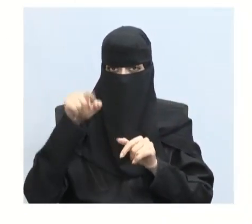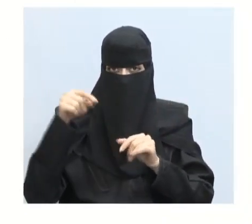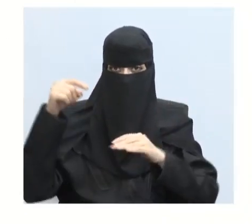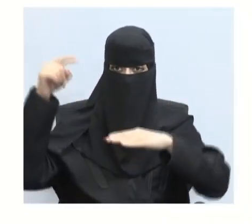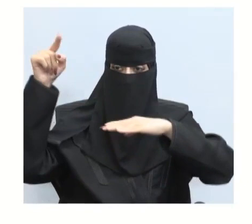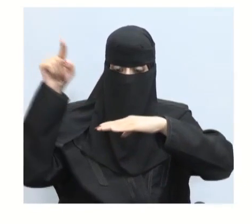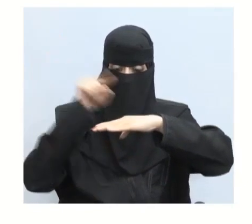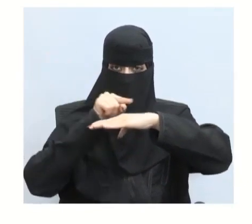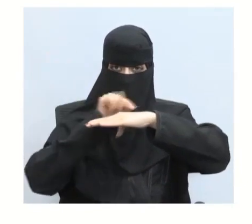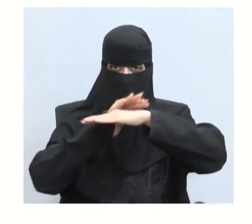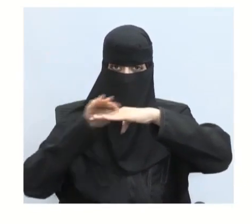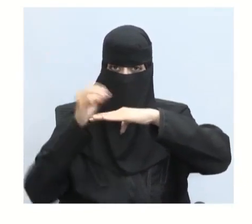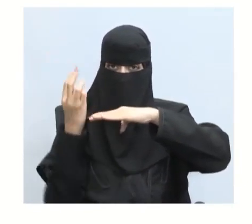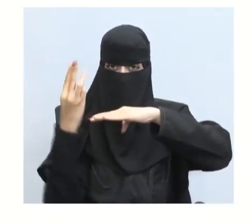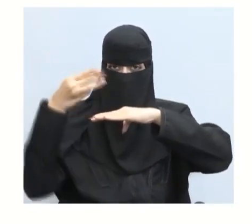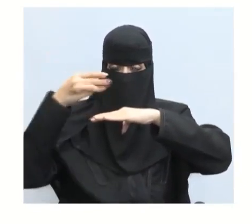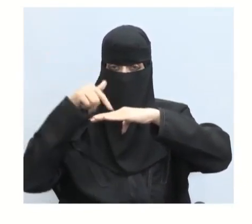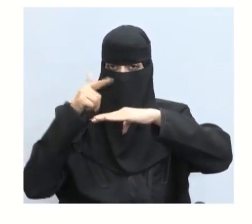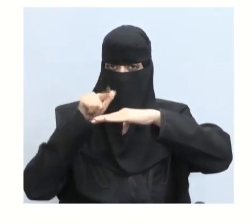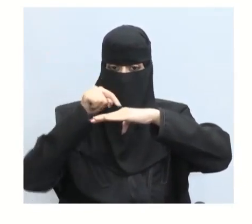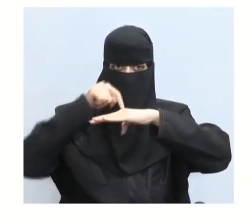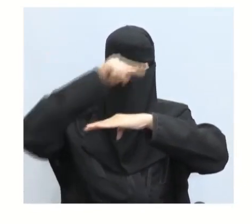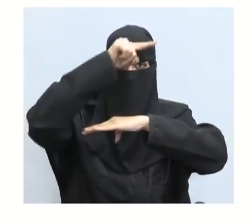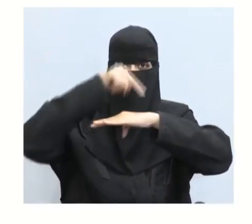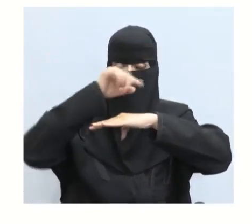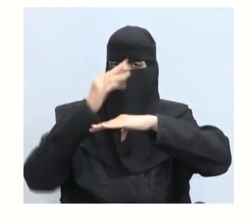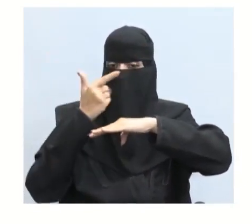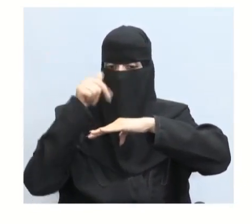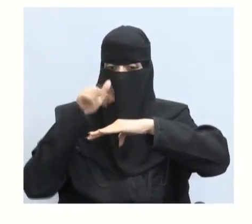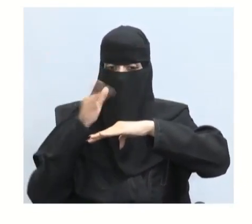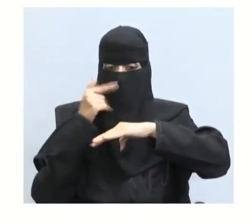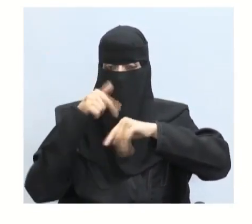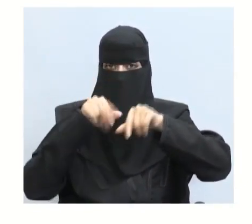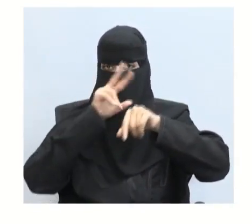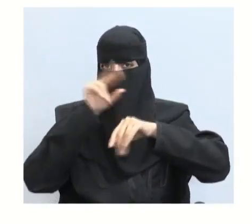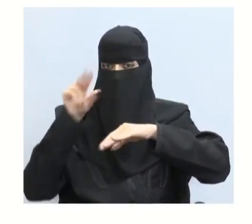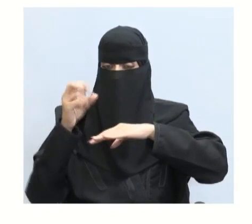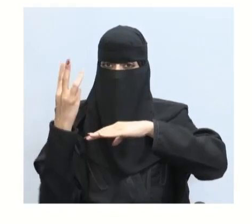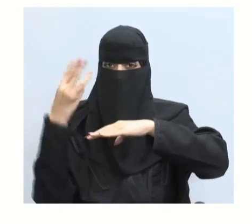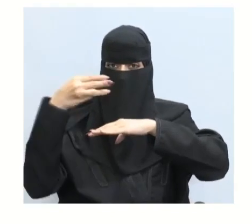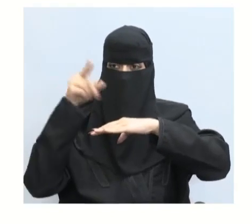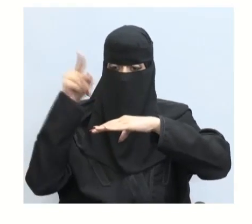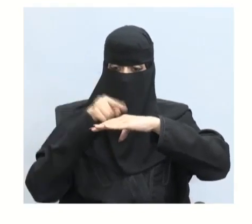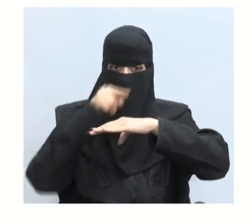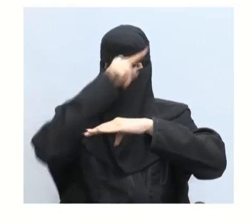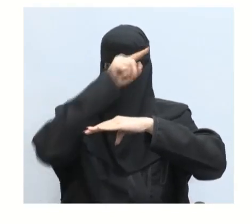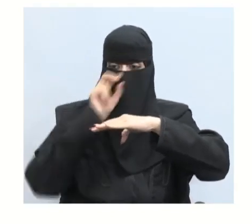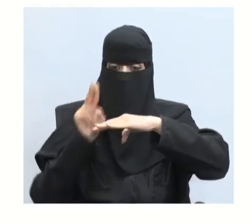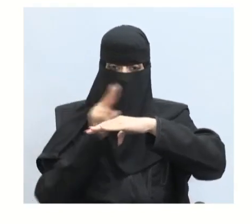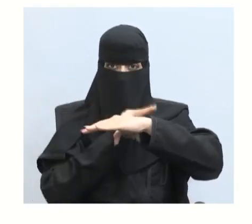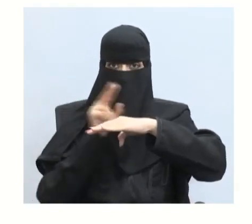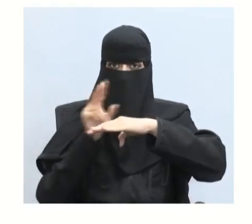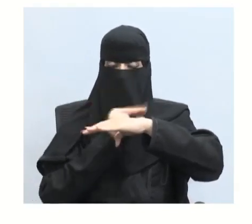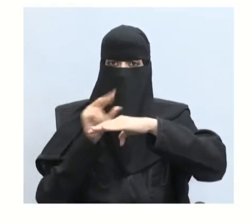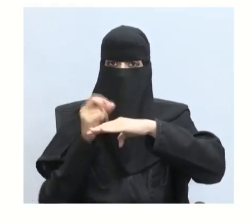زاويه السقوط في الرسم 30 فما زاويه الانعكاس احسنت متساويتين اذا على طول زاويه السقوط